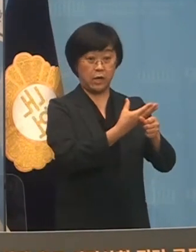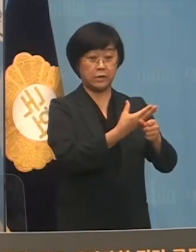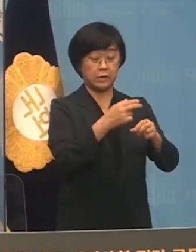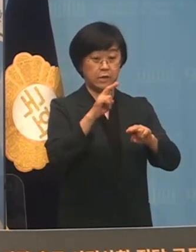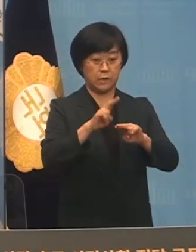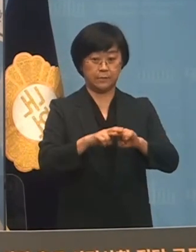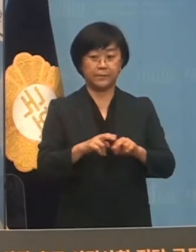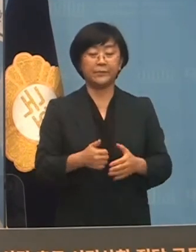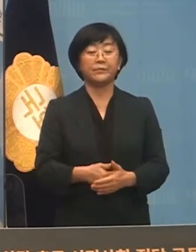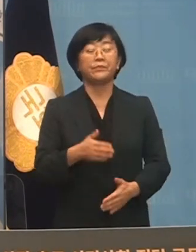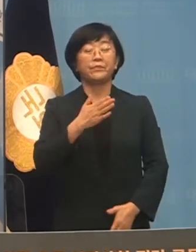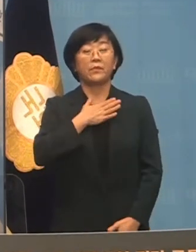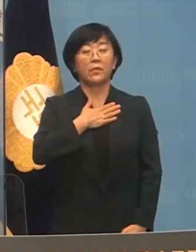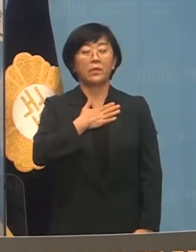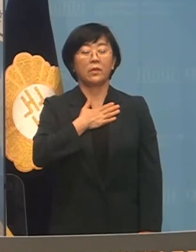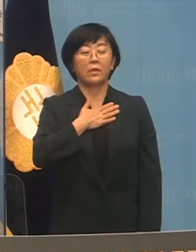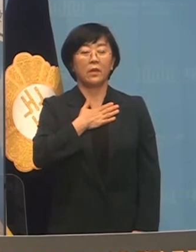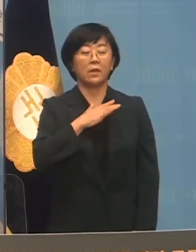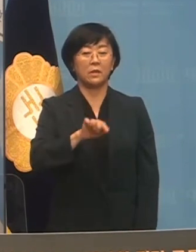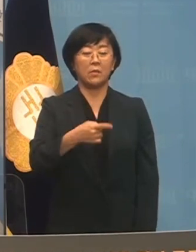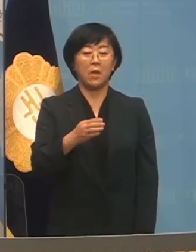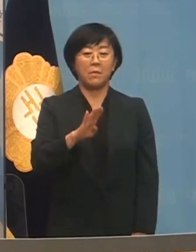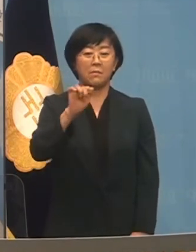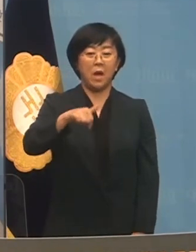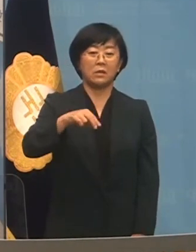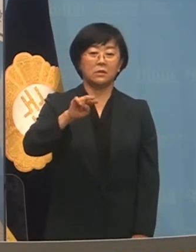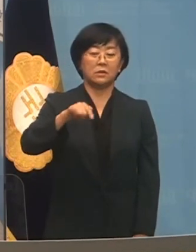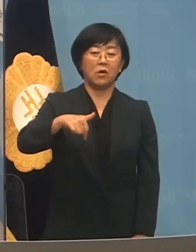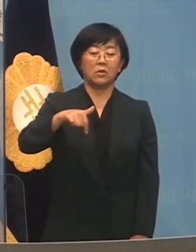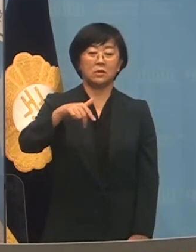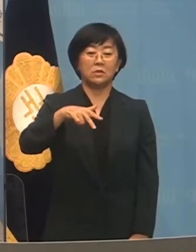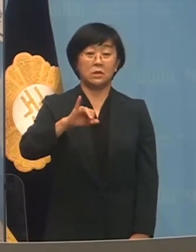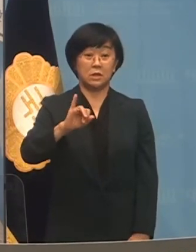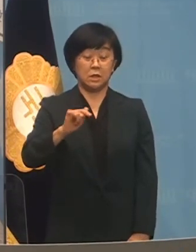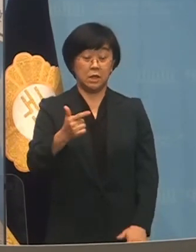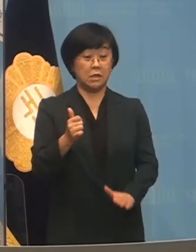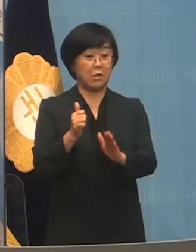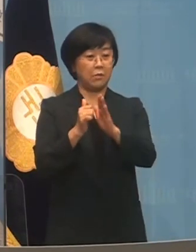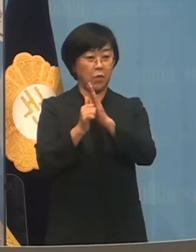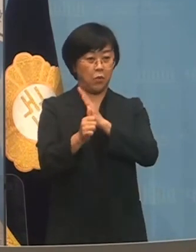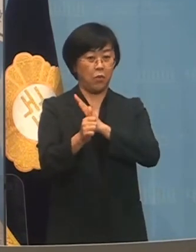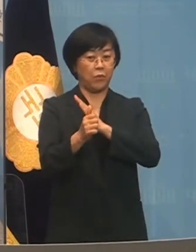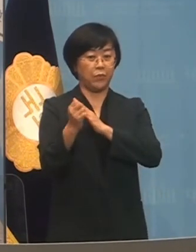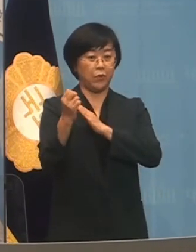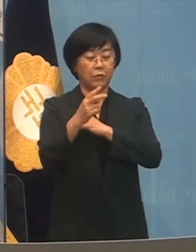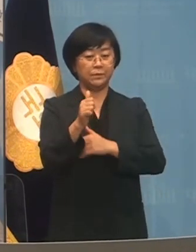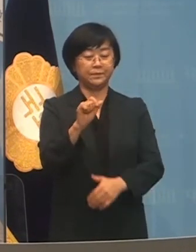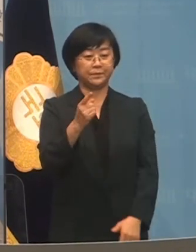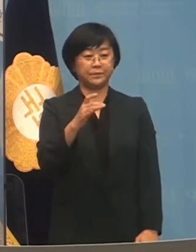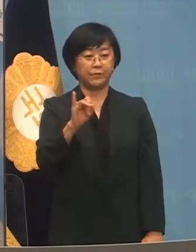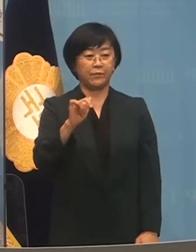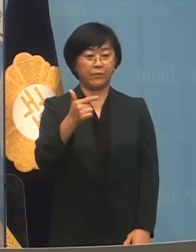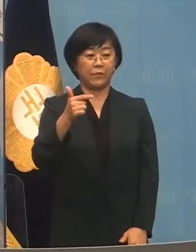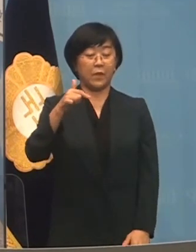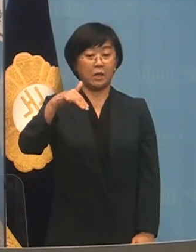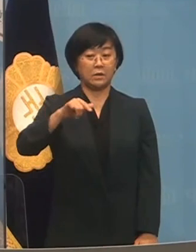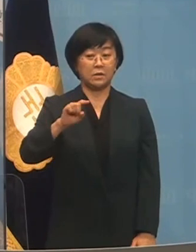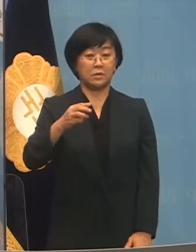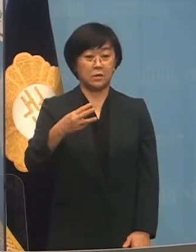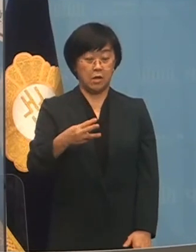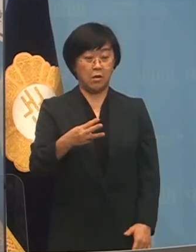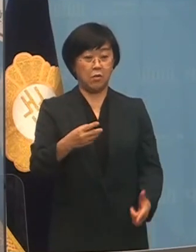제 발언 이후에 박석진 열린군대로 위한 시민연대 공동대표, 황희철 비무위기